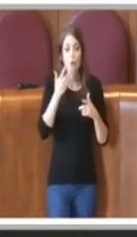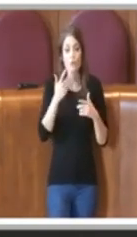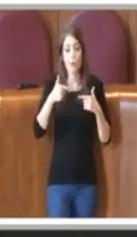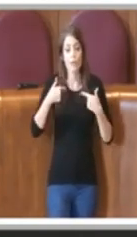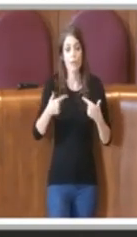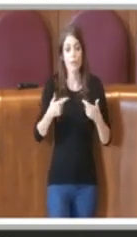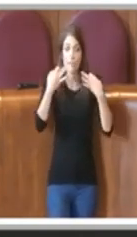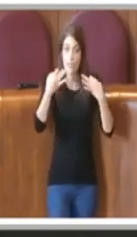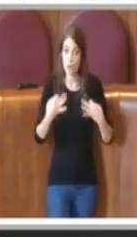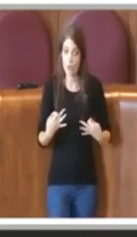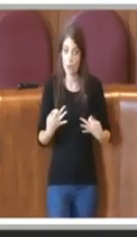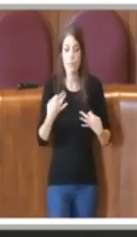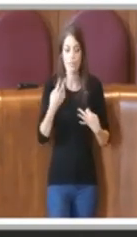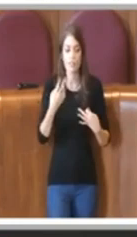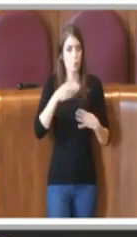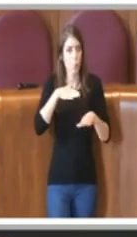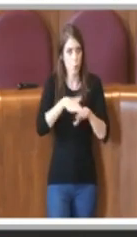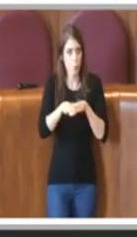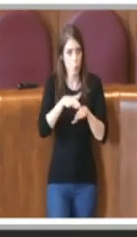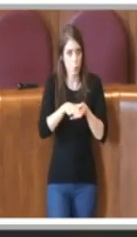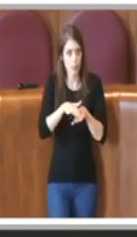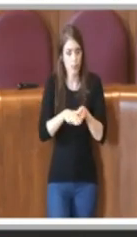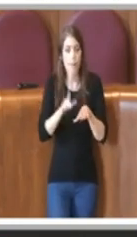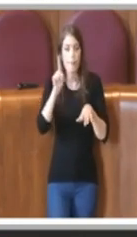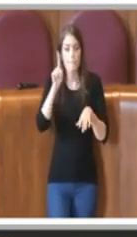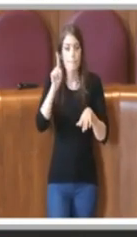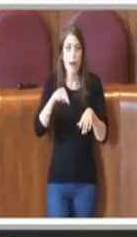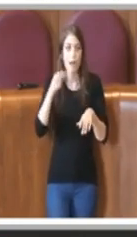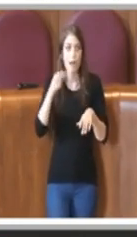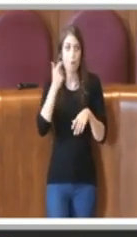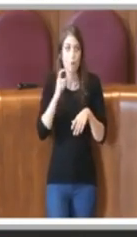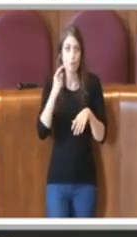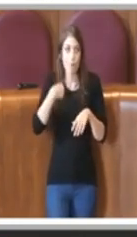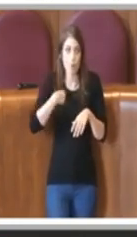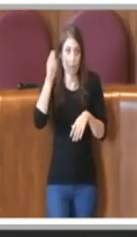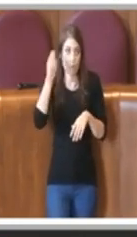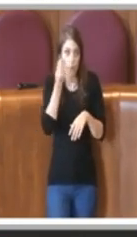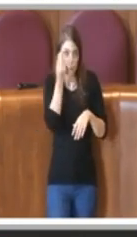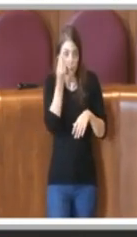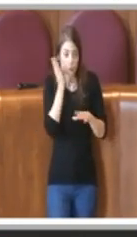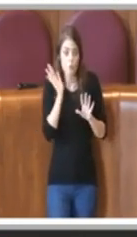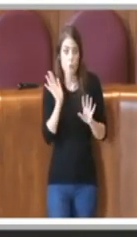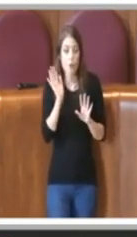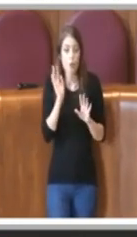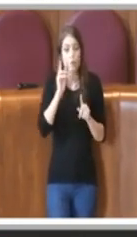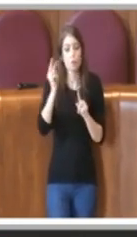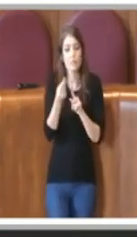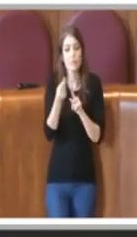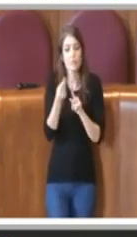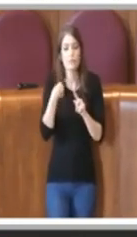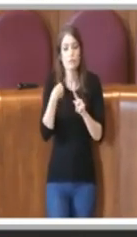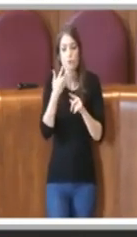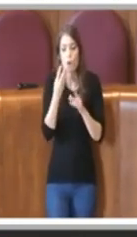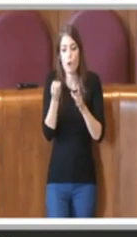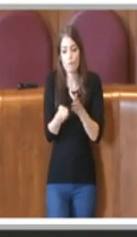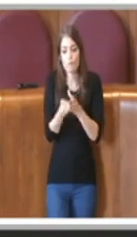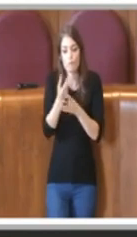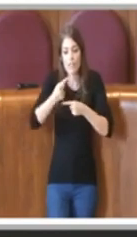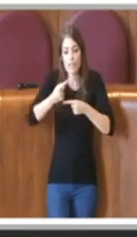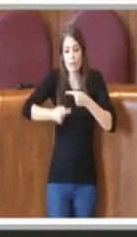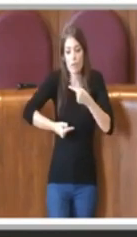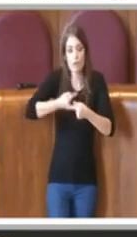che sono sicuramente utili, ma io ritengo anche perché nell'ottica un po' di una